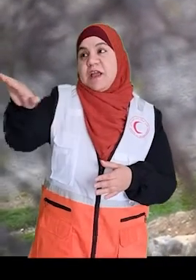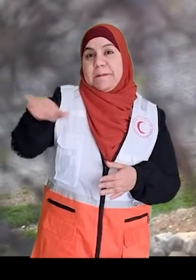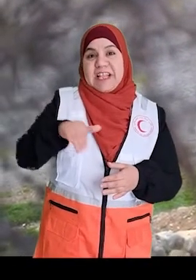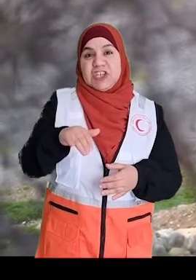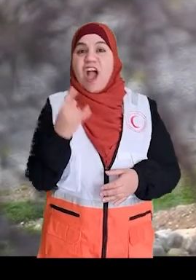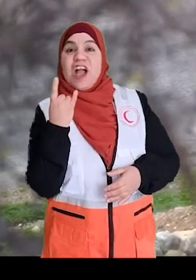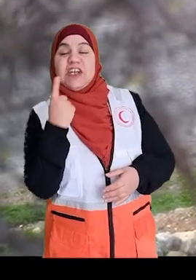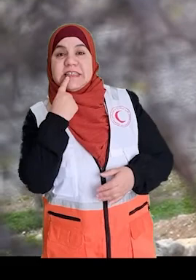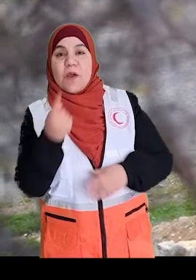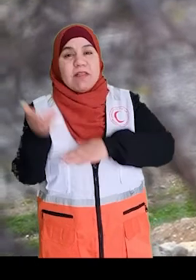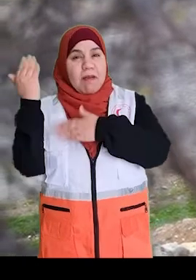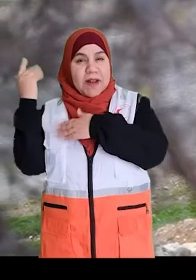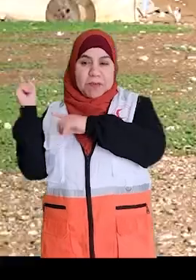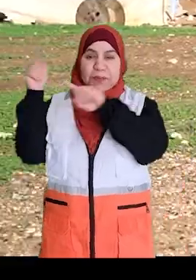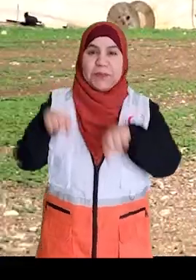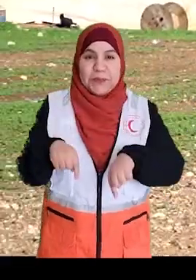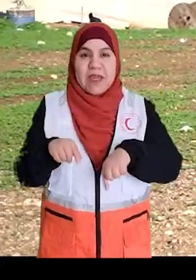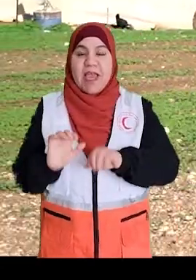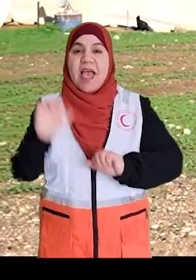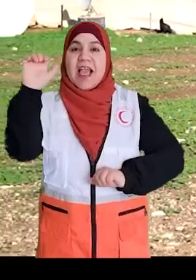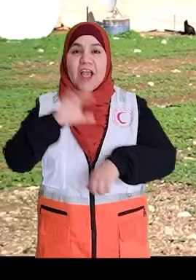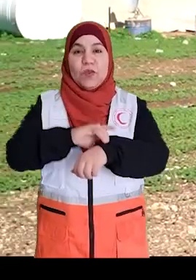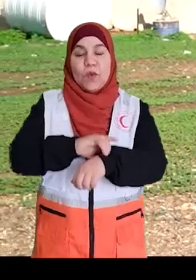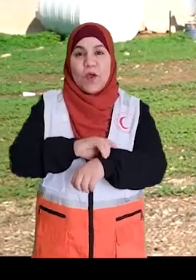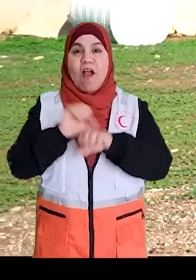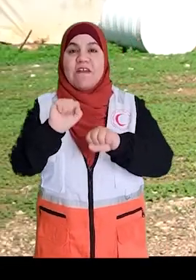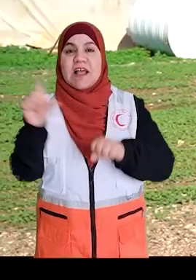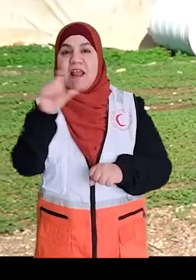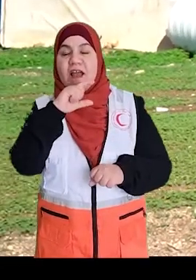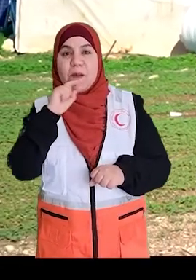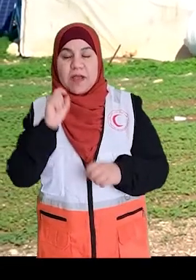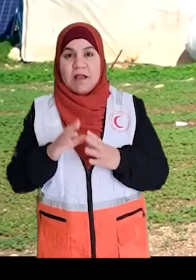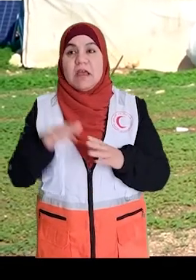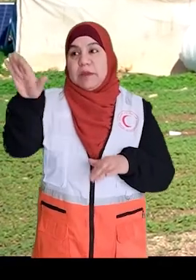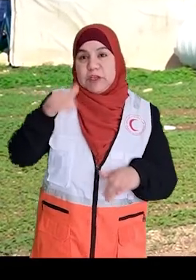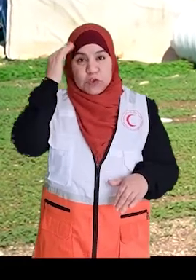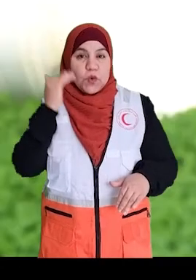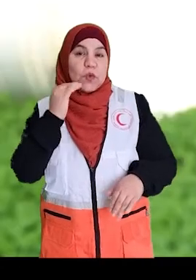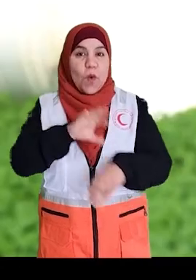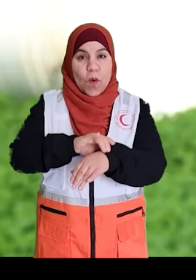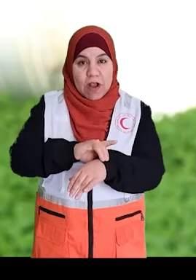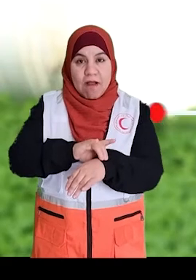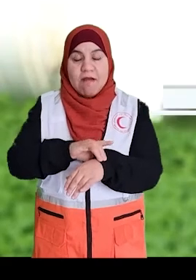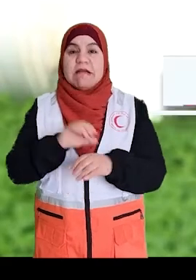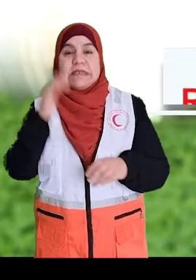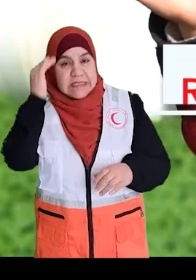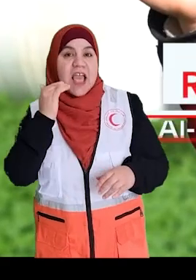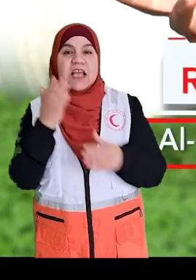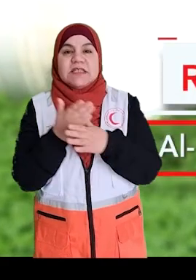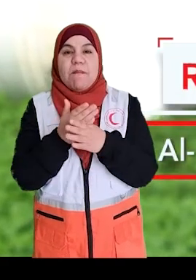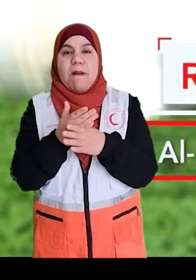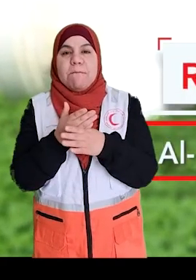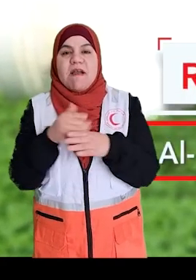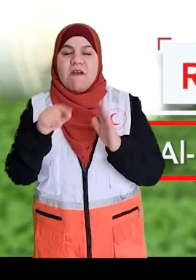بتيجي عدلها 10 سنين العيادة المتنقلة، هي بتيجي دكتورة نسائية في فترة الحمل، في يعني هون